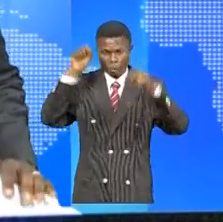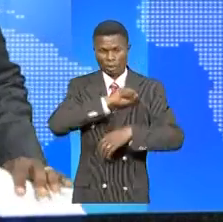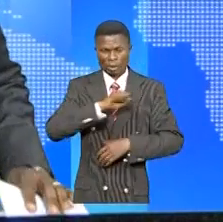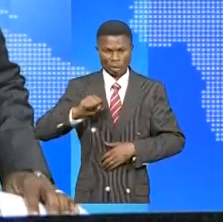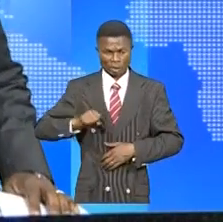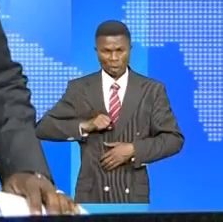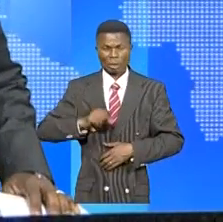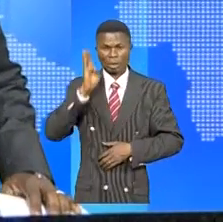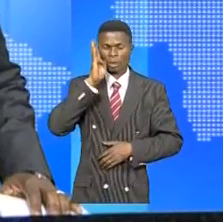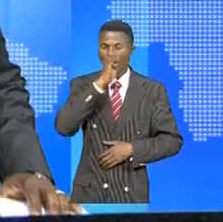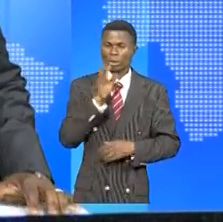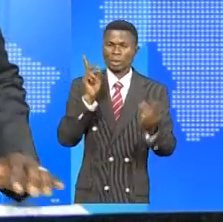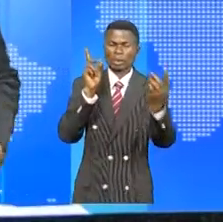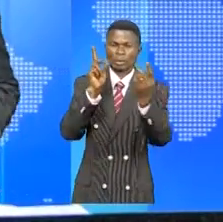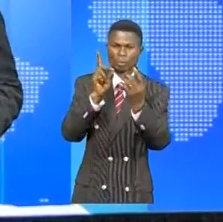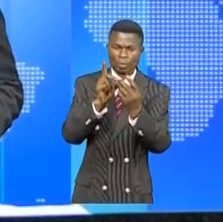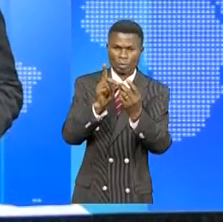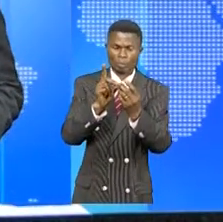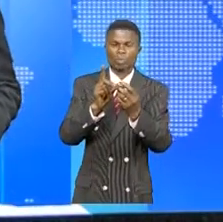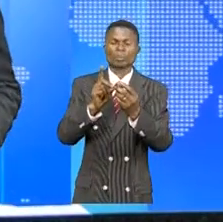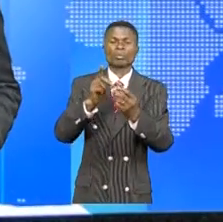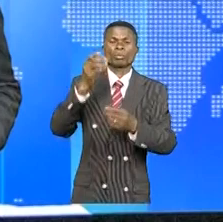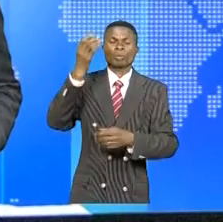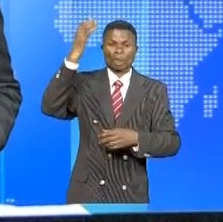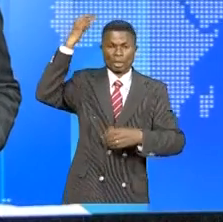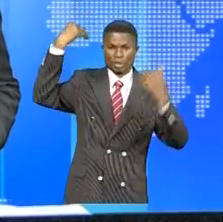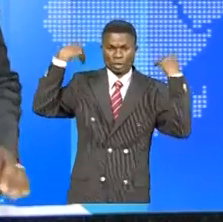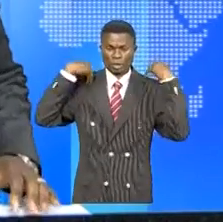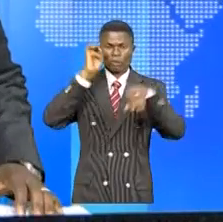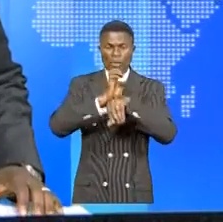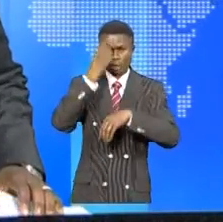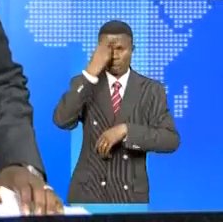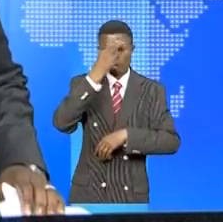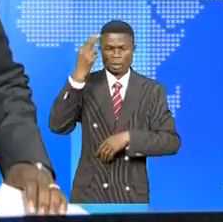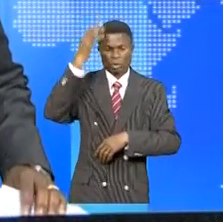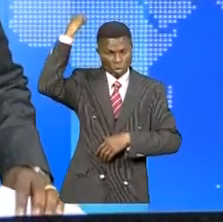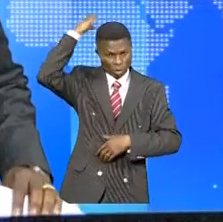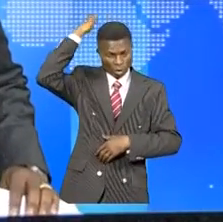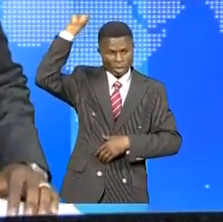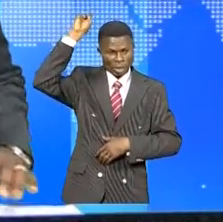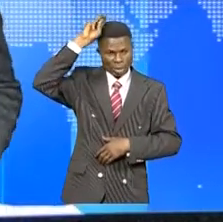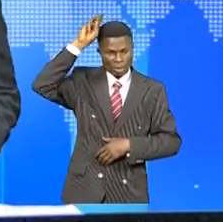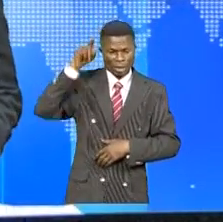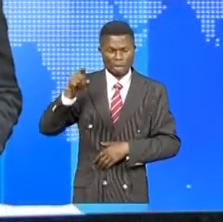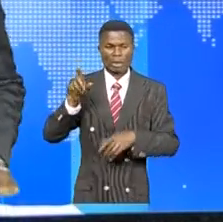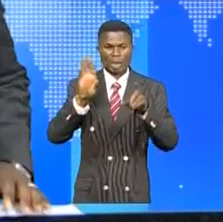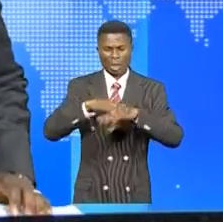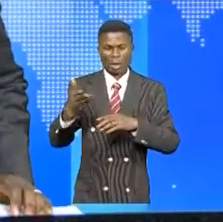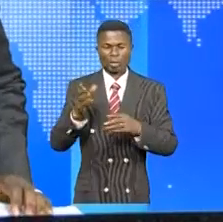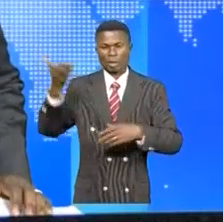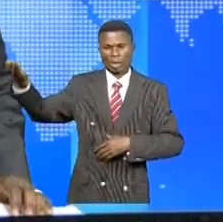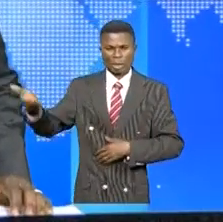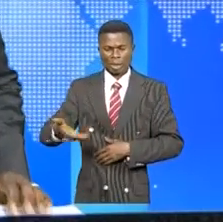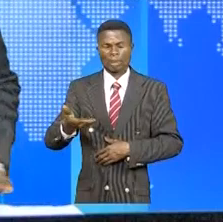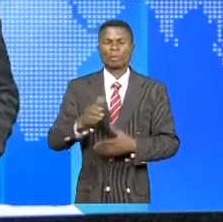Modeste Bahati-Lukwebo, s'était rendu chez père spirituel auprès de l'archevêque de Kinshasa et ensuite il a reçu